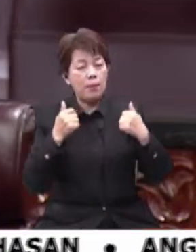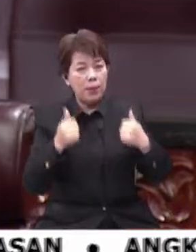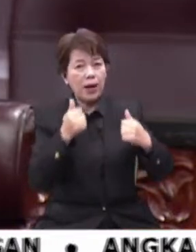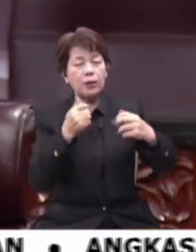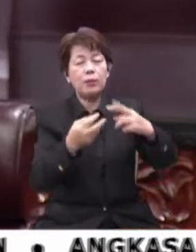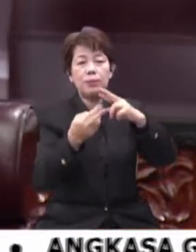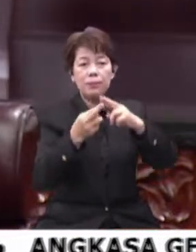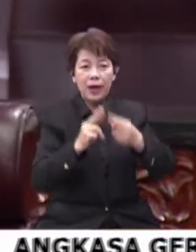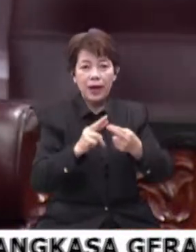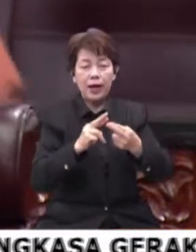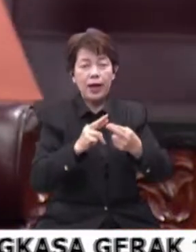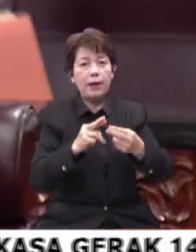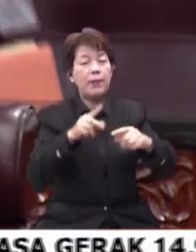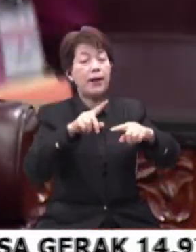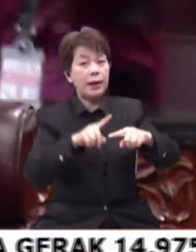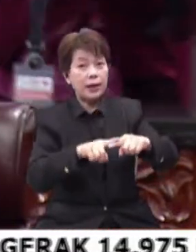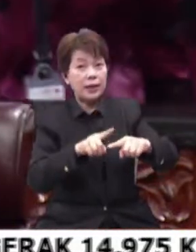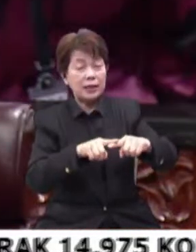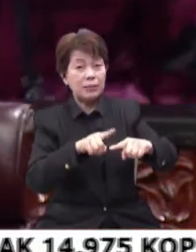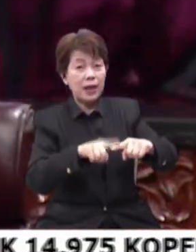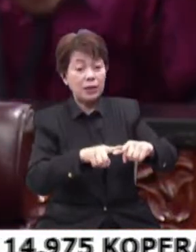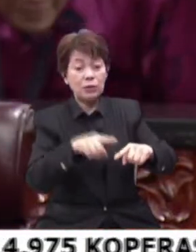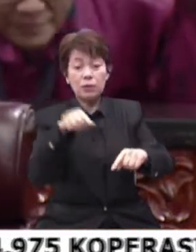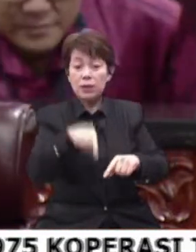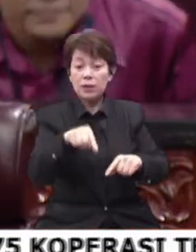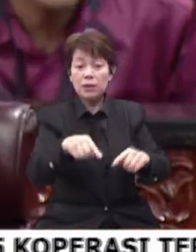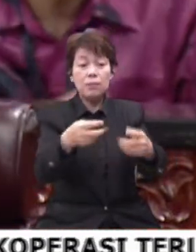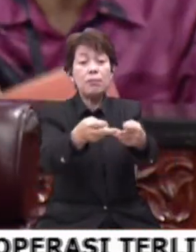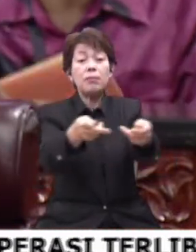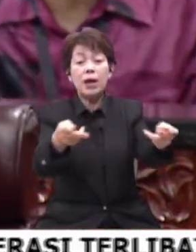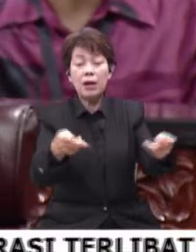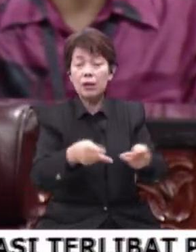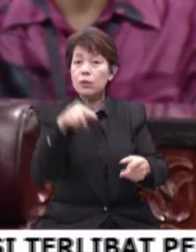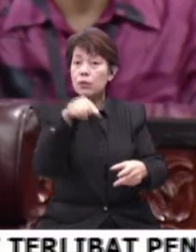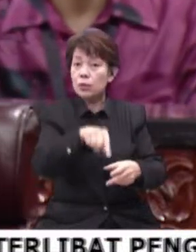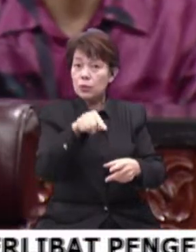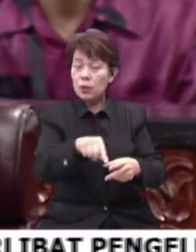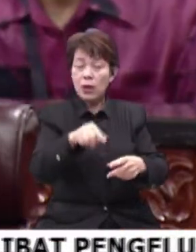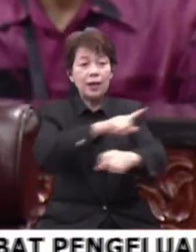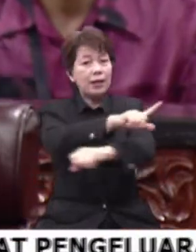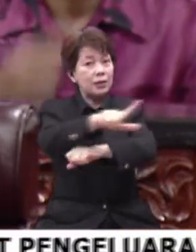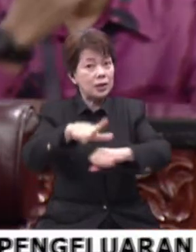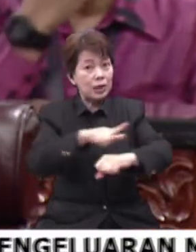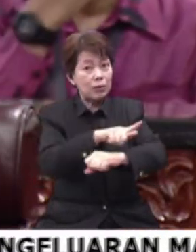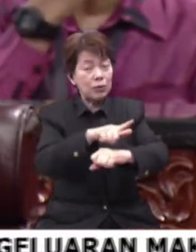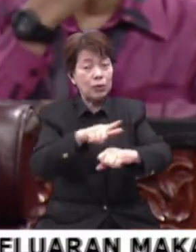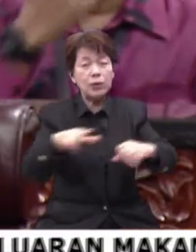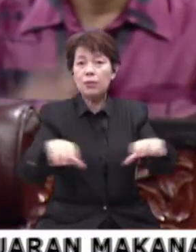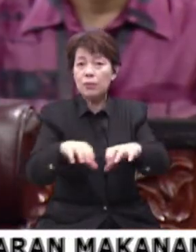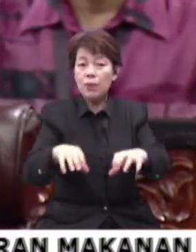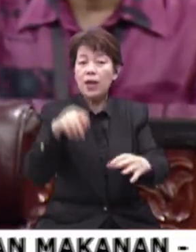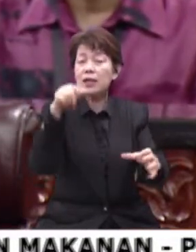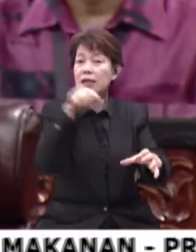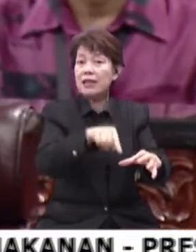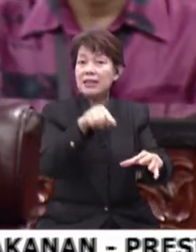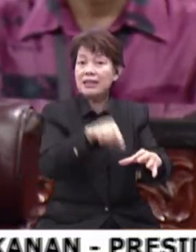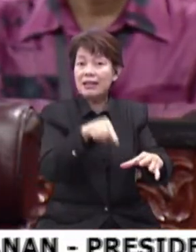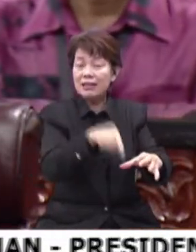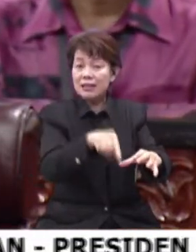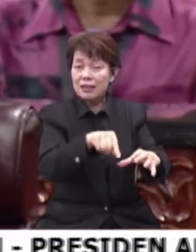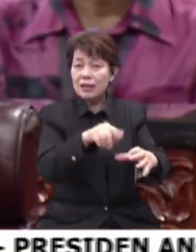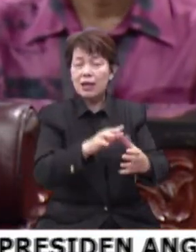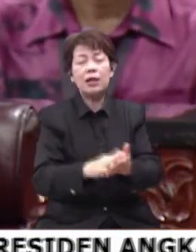locality tersebut jadi bila sesuatu Project landscape itu dilaksanakan sebenarnya untuk